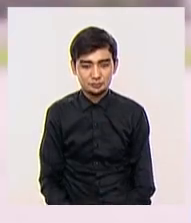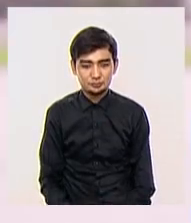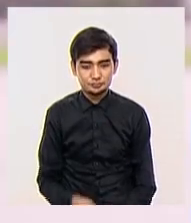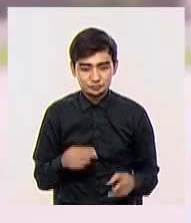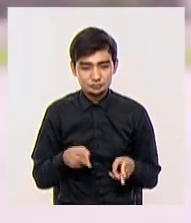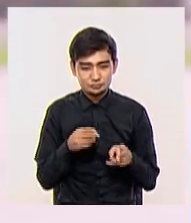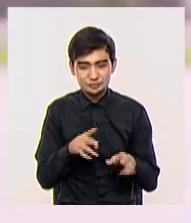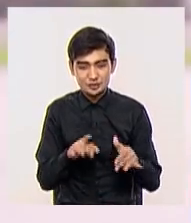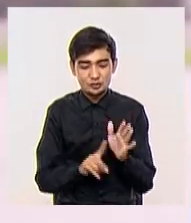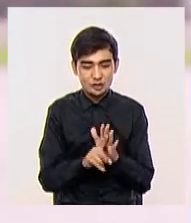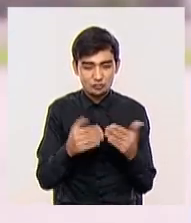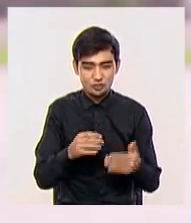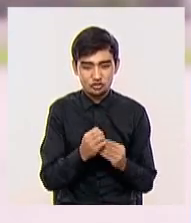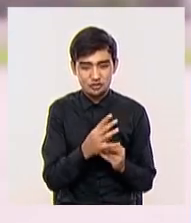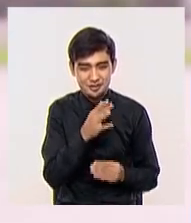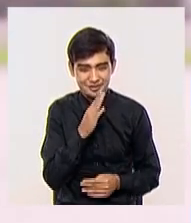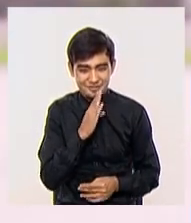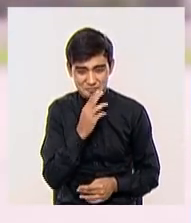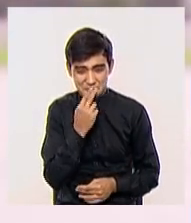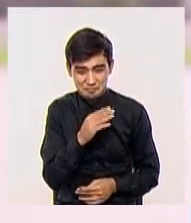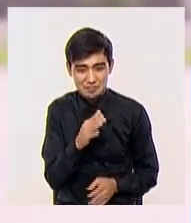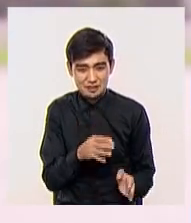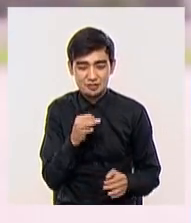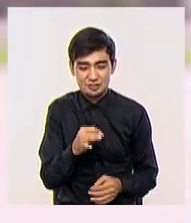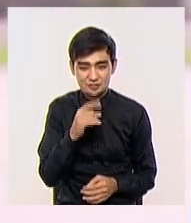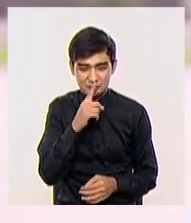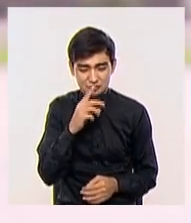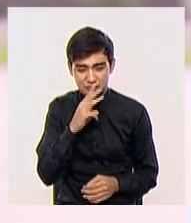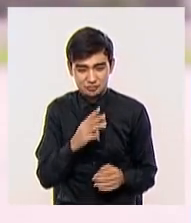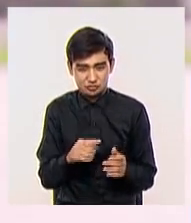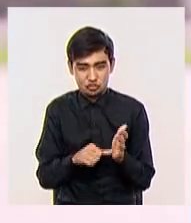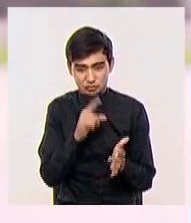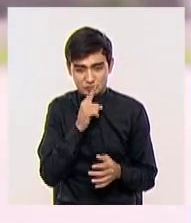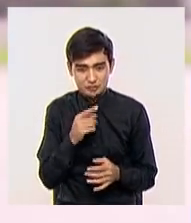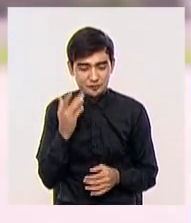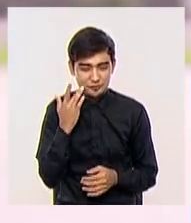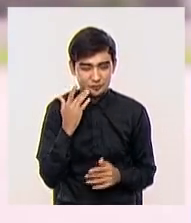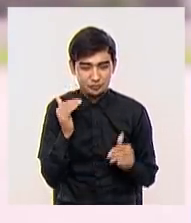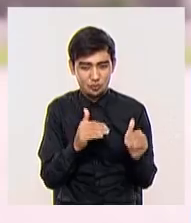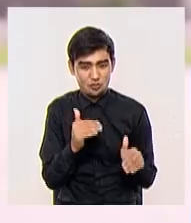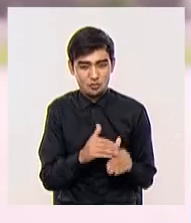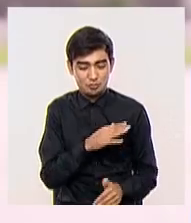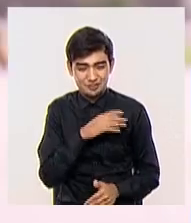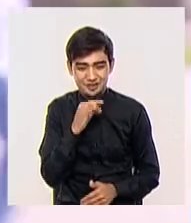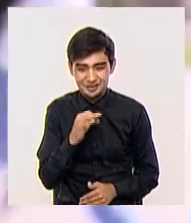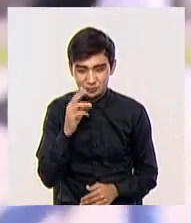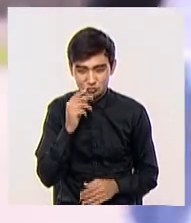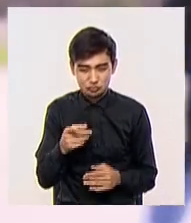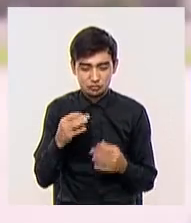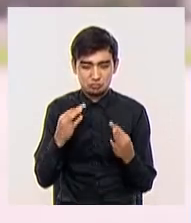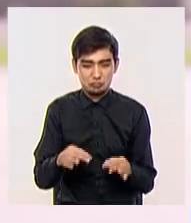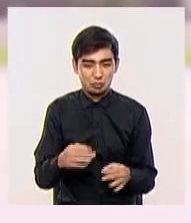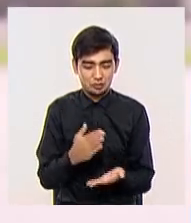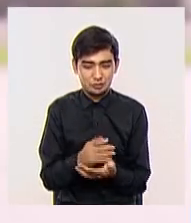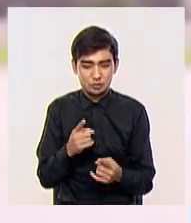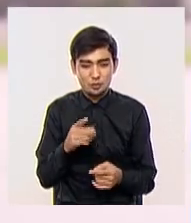іс қозғалғанымен 14 жастағы қаршадай қызды бірнеше ай бойы аймалап келді деп айыпталған азамат әлі күнге дейін бостандықта жүр. Оның